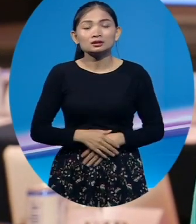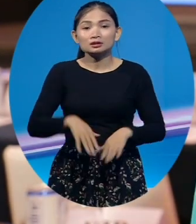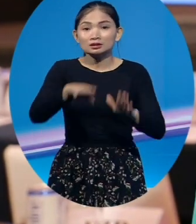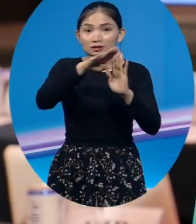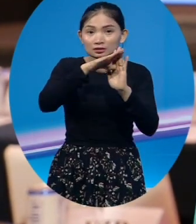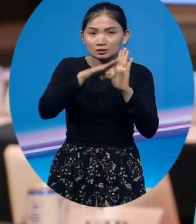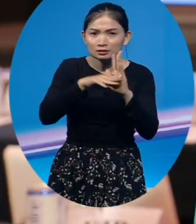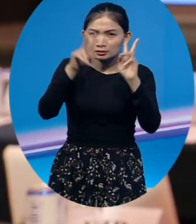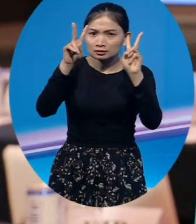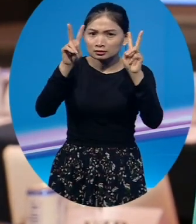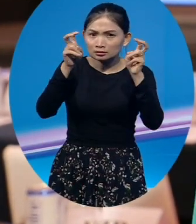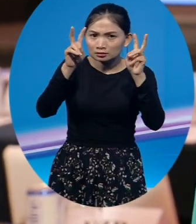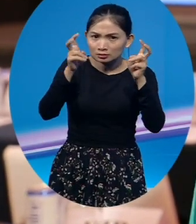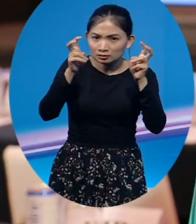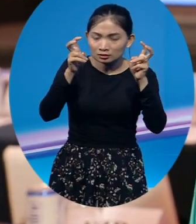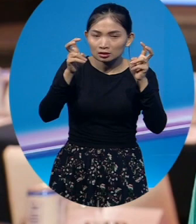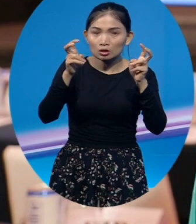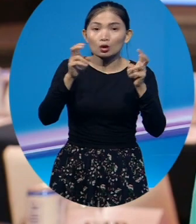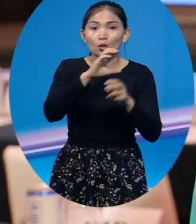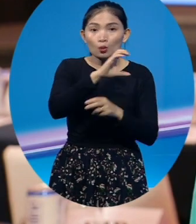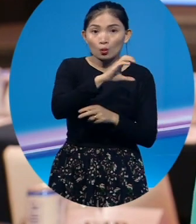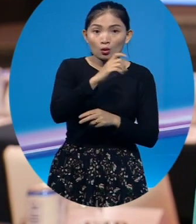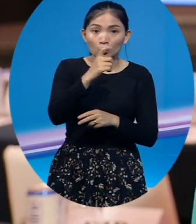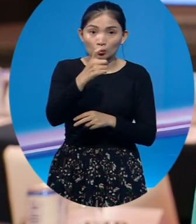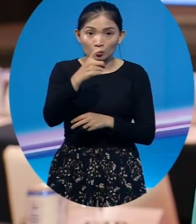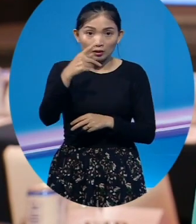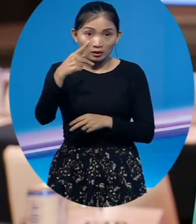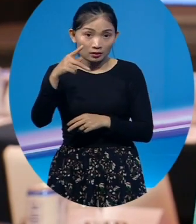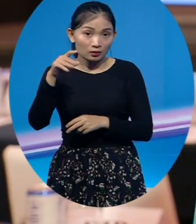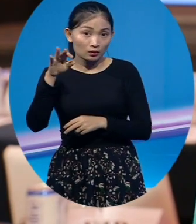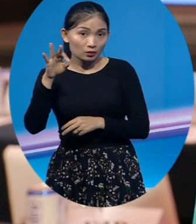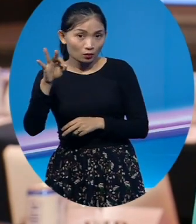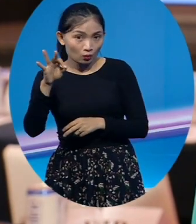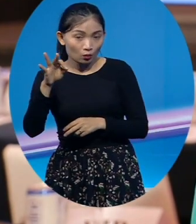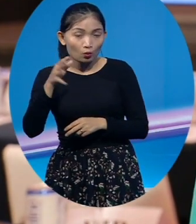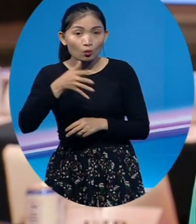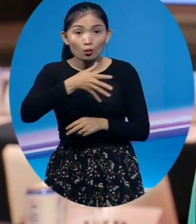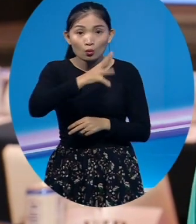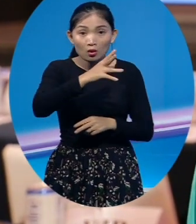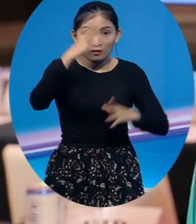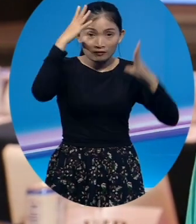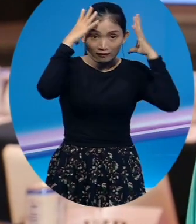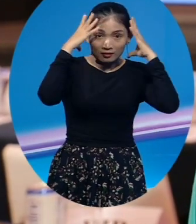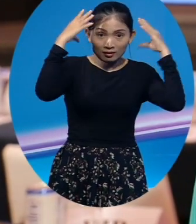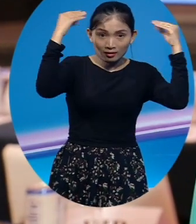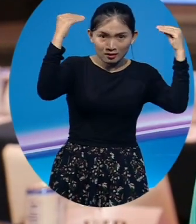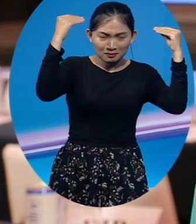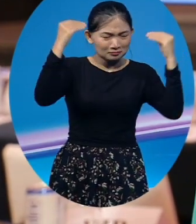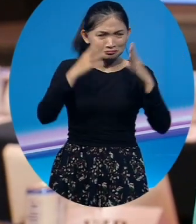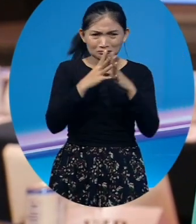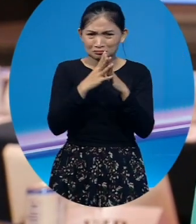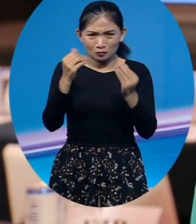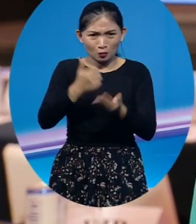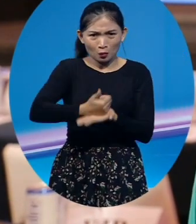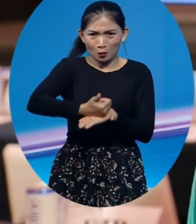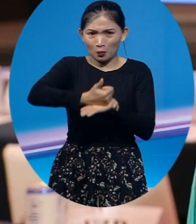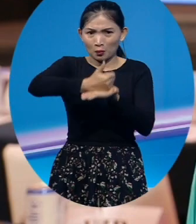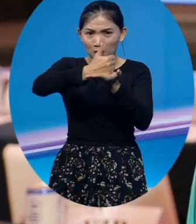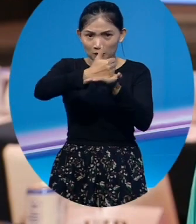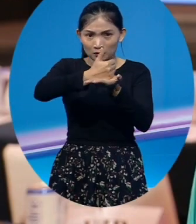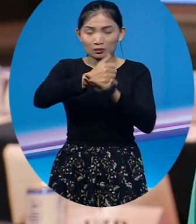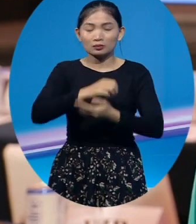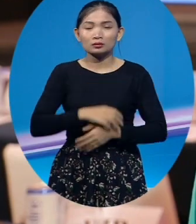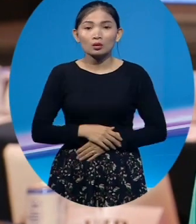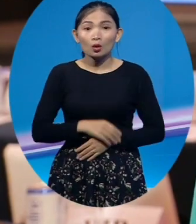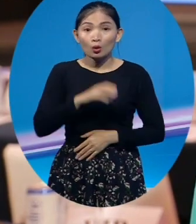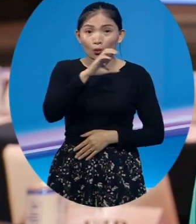kiện nhằm giao lưu với khán giả và trình chiếu cái game show thực tế diễn ra ở Phần Lan, và cuộc đua kỳ thú là